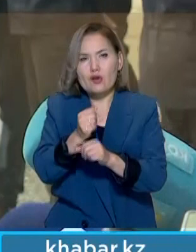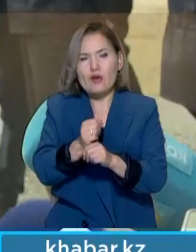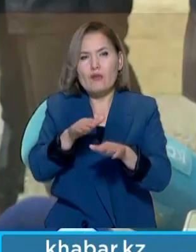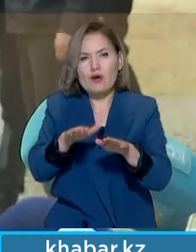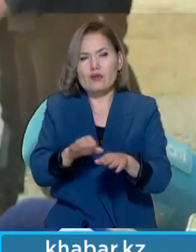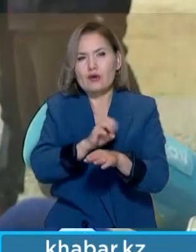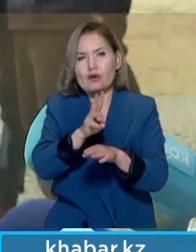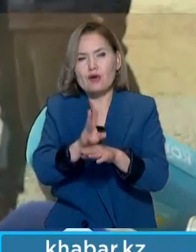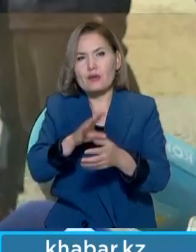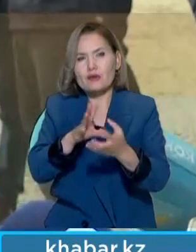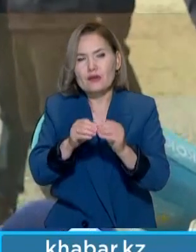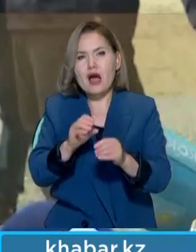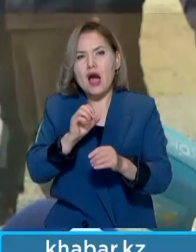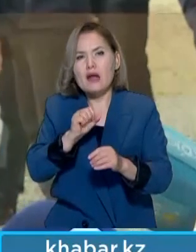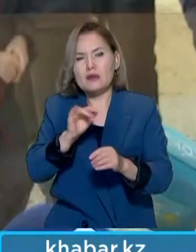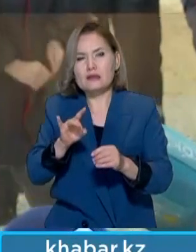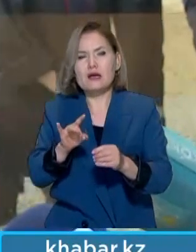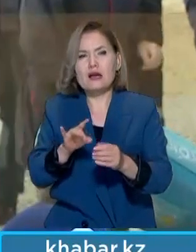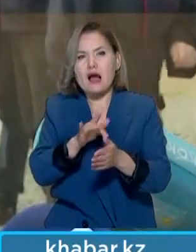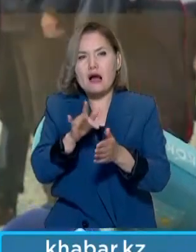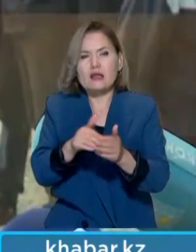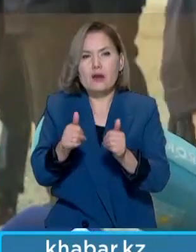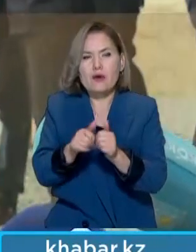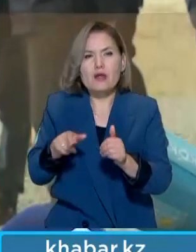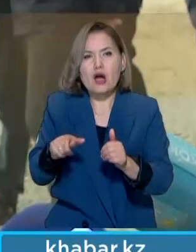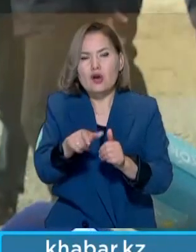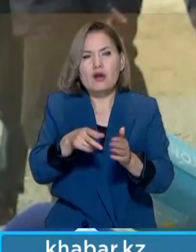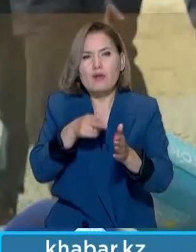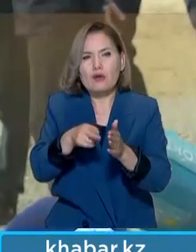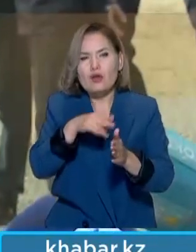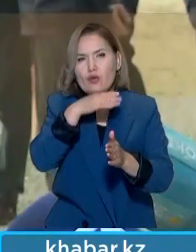үстіне Атбасар тоғыз жолдың торауында орналасқан қала. Мұнда темір жолшылар династиясы көп.